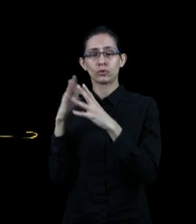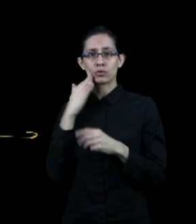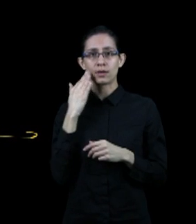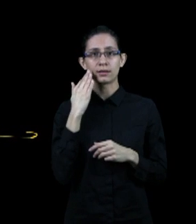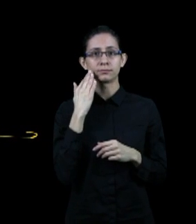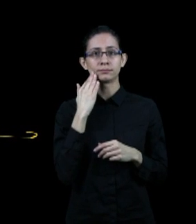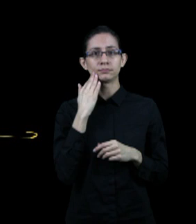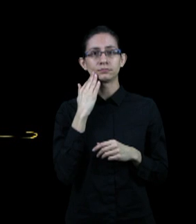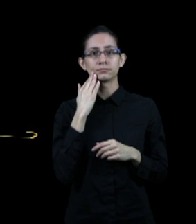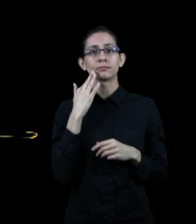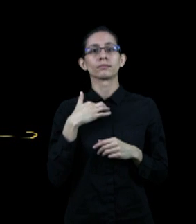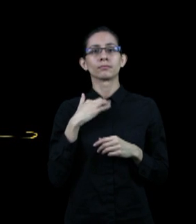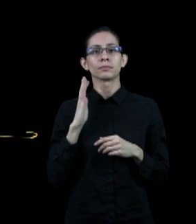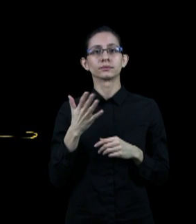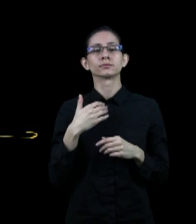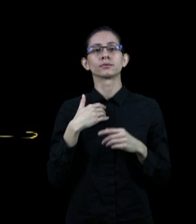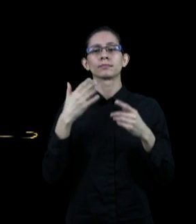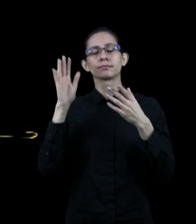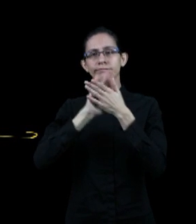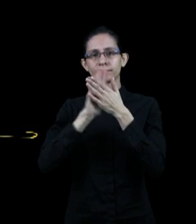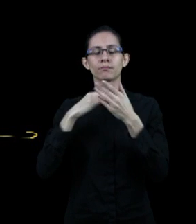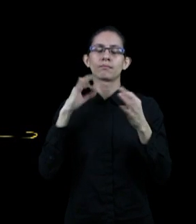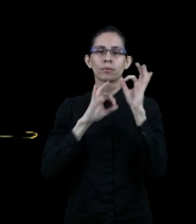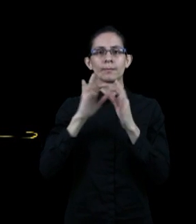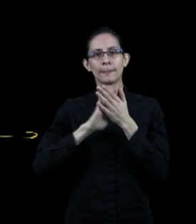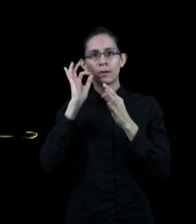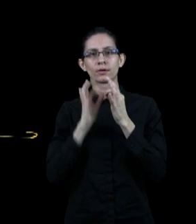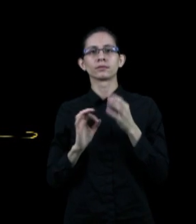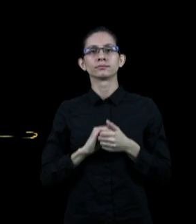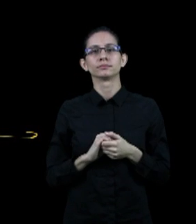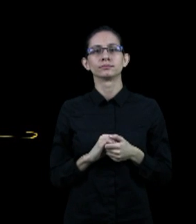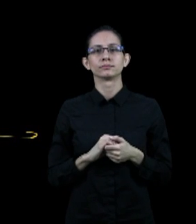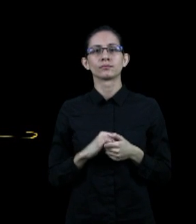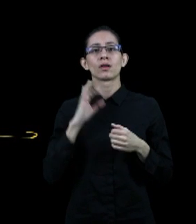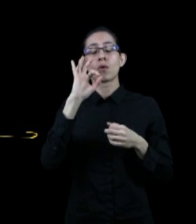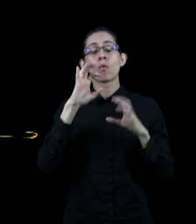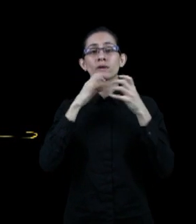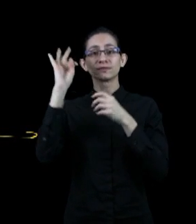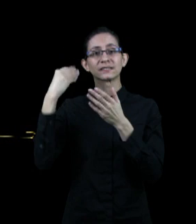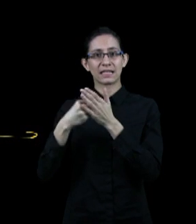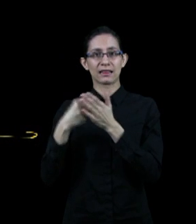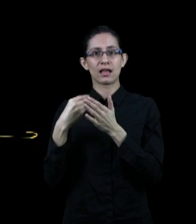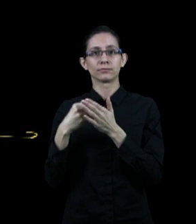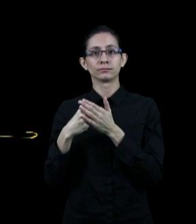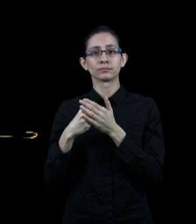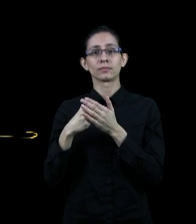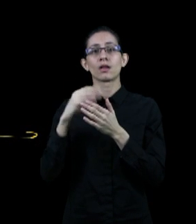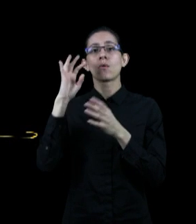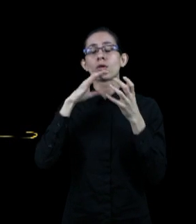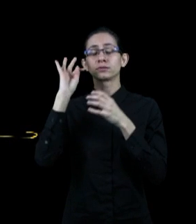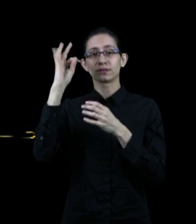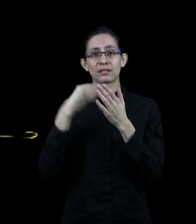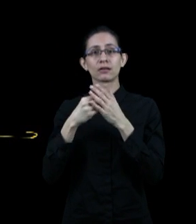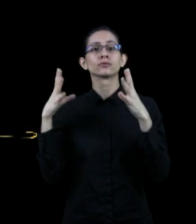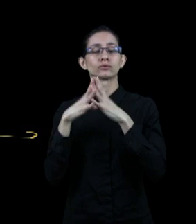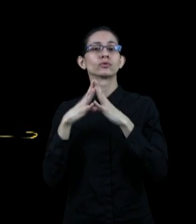jeśli oba produkty kosztują 10 dolarów, wyprodukuje... To jest niejasne. Cena kukurydzy...